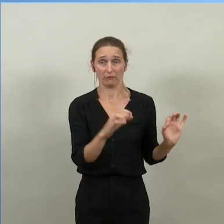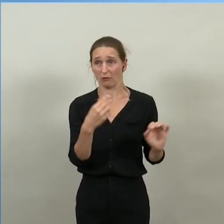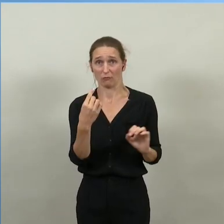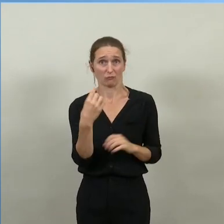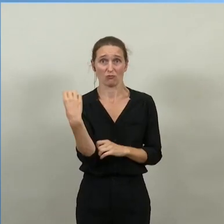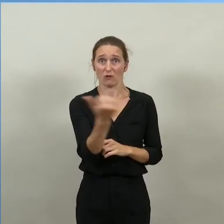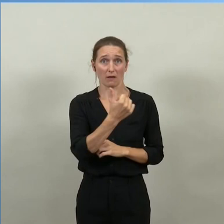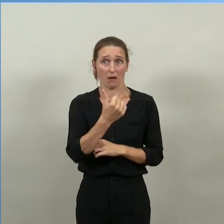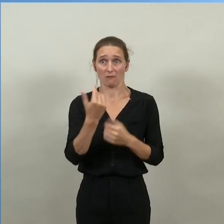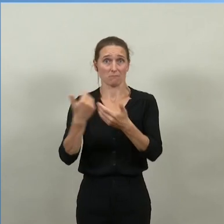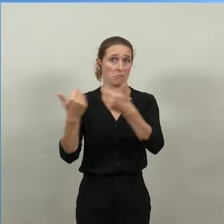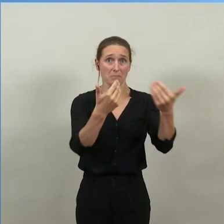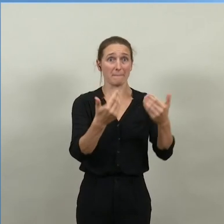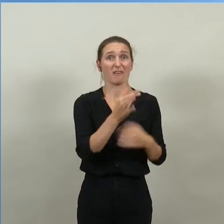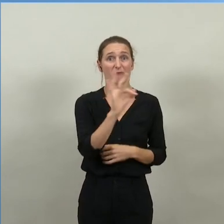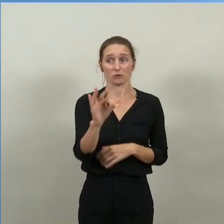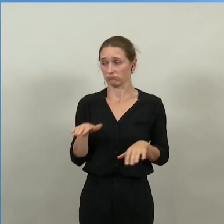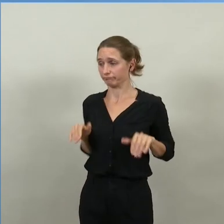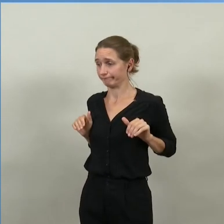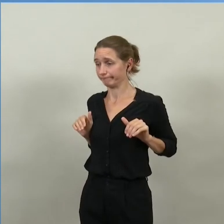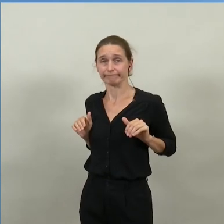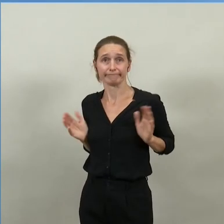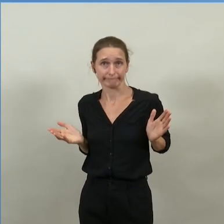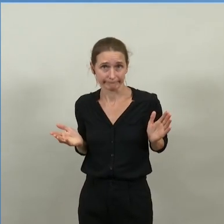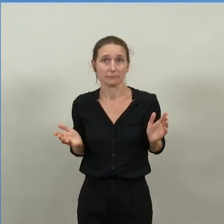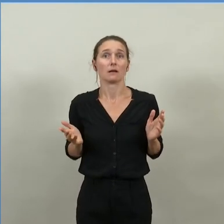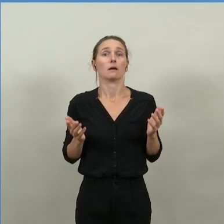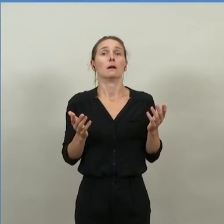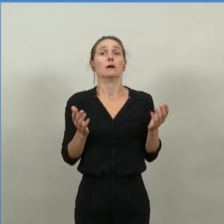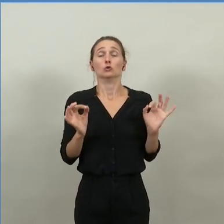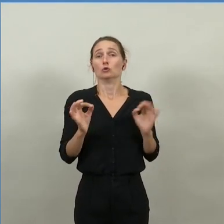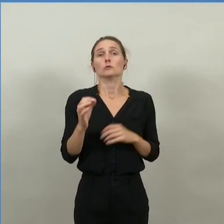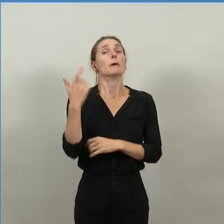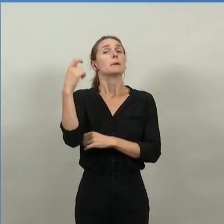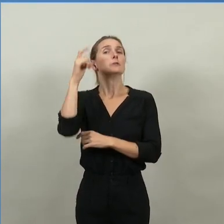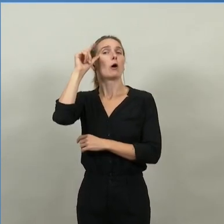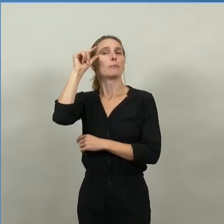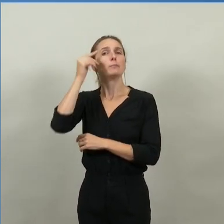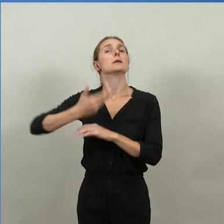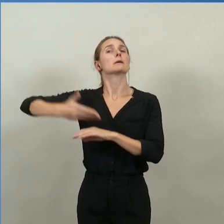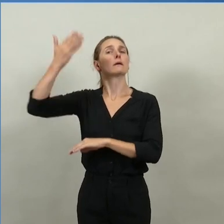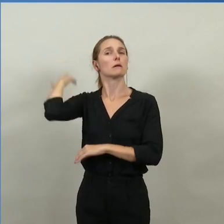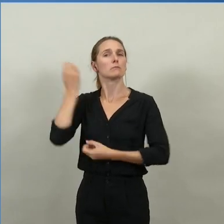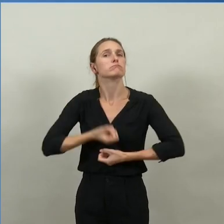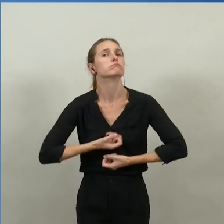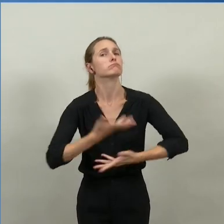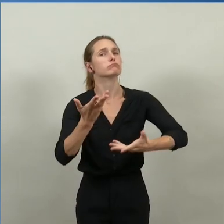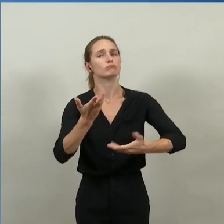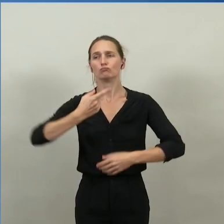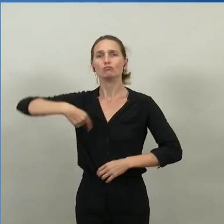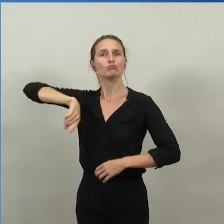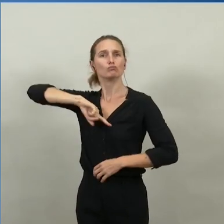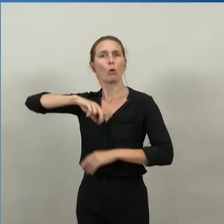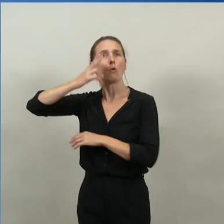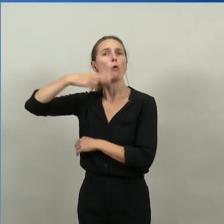exception malheureusement si le président de la République avait commencé par indiquer que notre devoir à tous européens et de ne pas